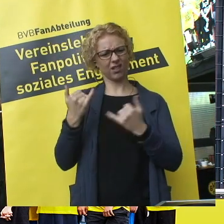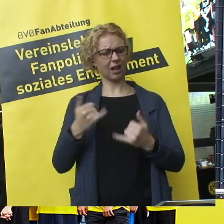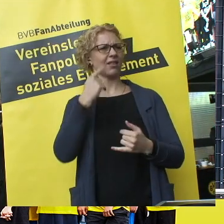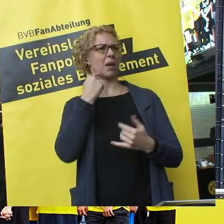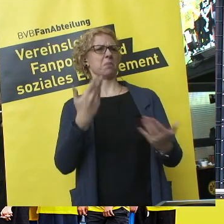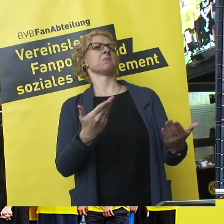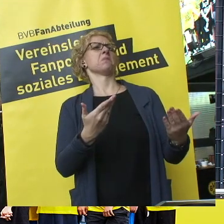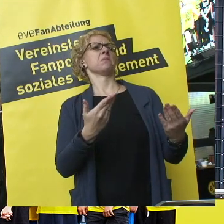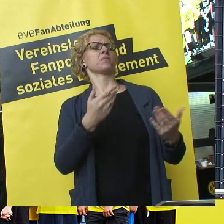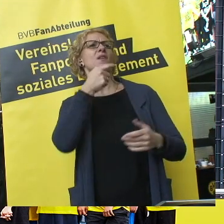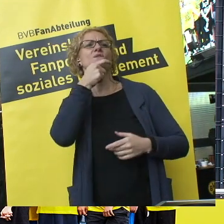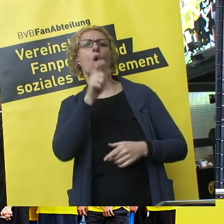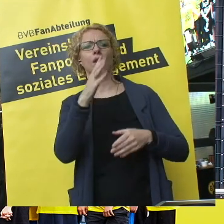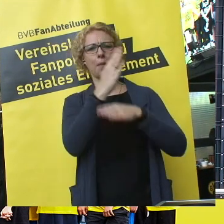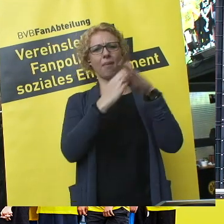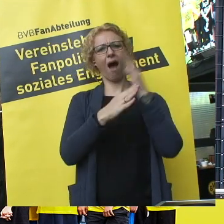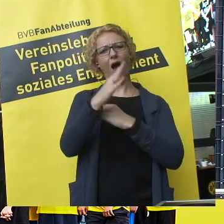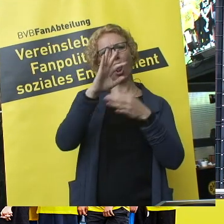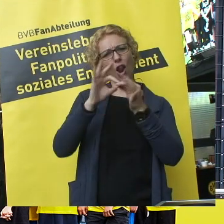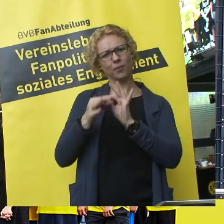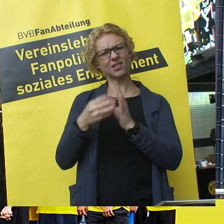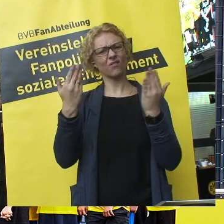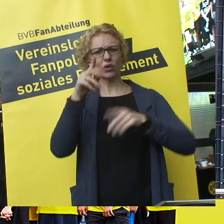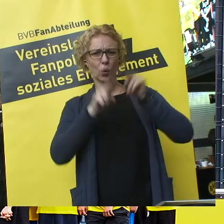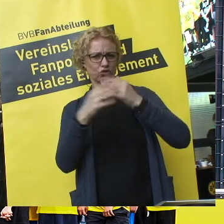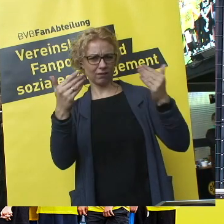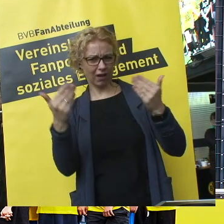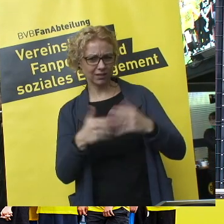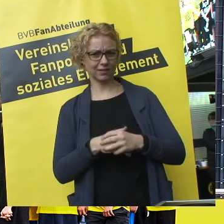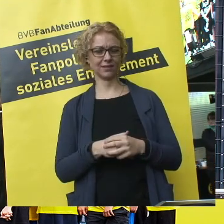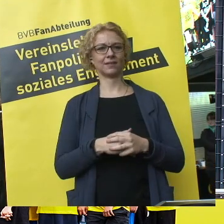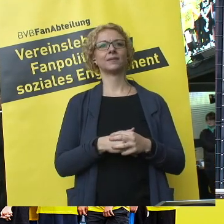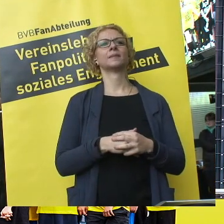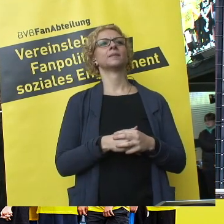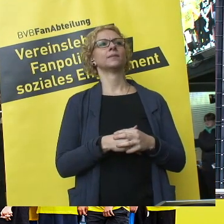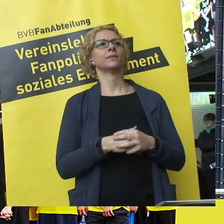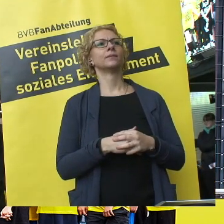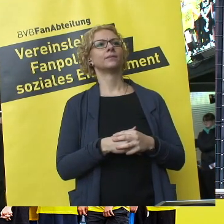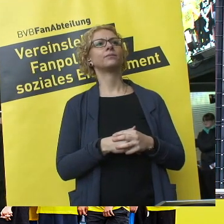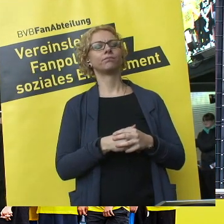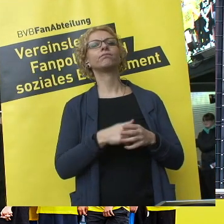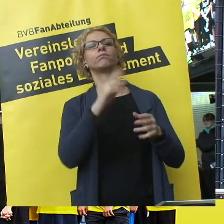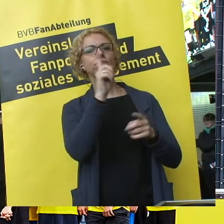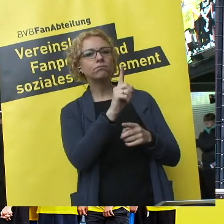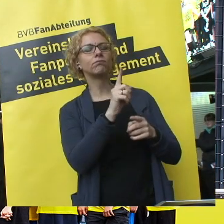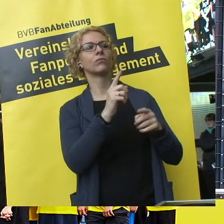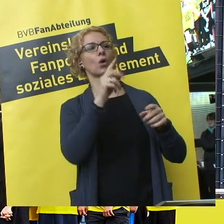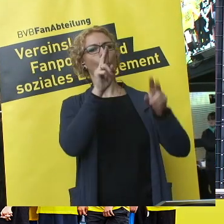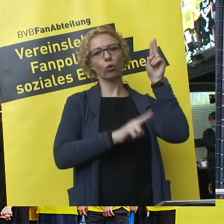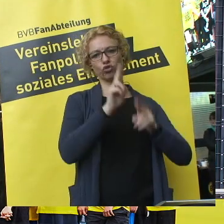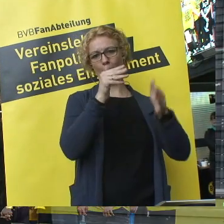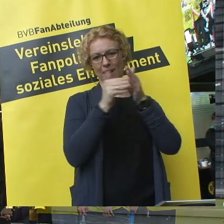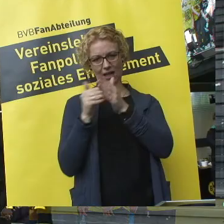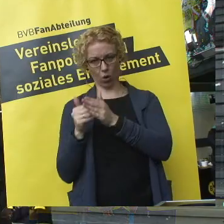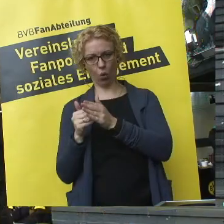Namen mit in den Raum geworfen. Was ist denn der Unterschied zwischen den Special Olympics und den Paralympics? Zunächst ist es die Art der Behinderung. Wie ich